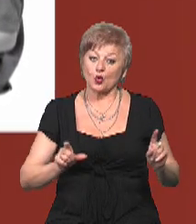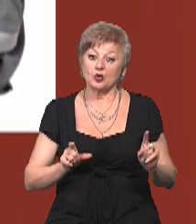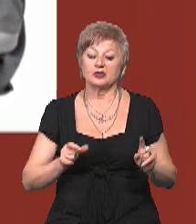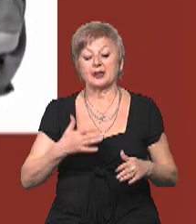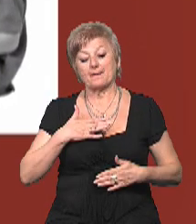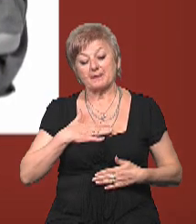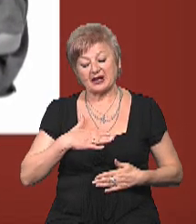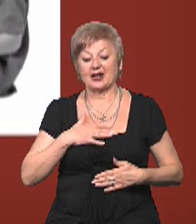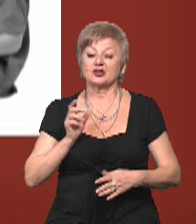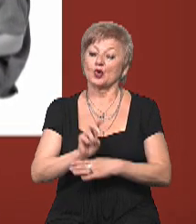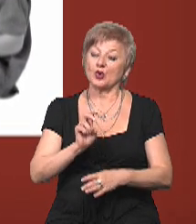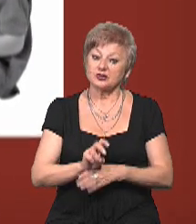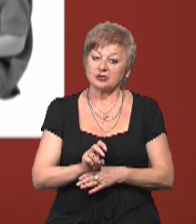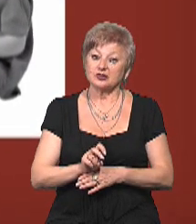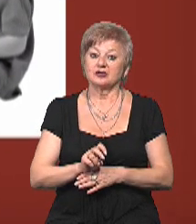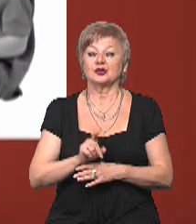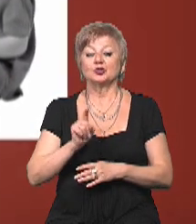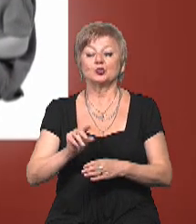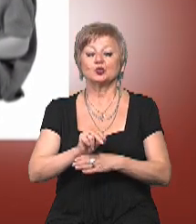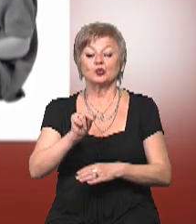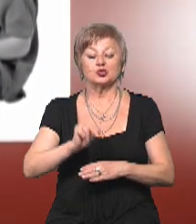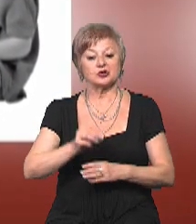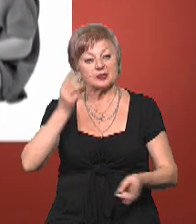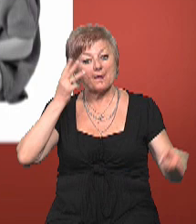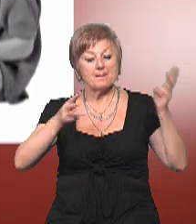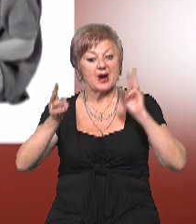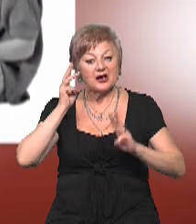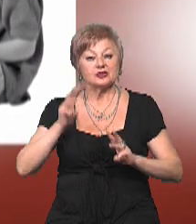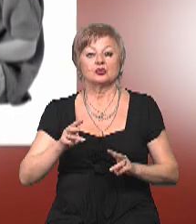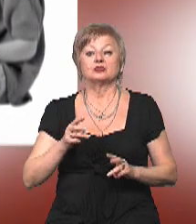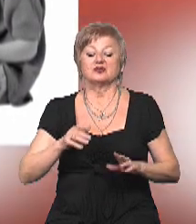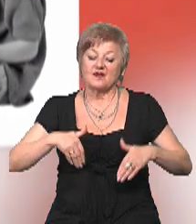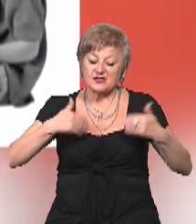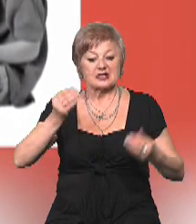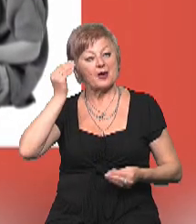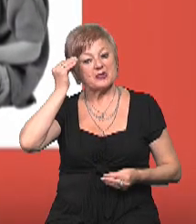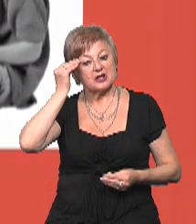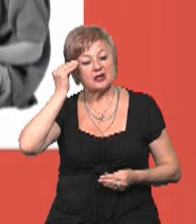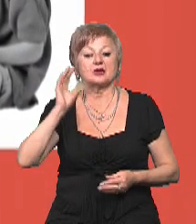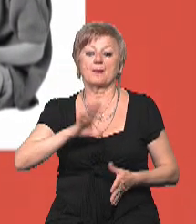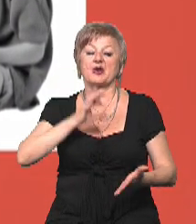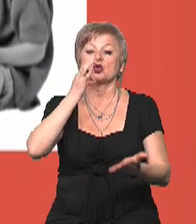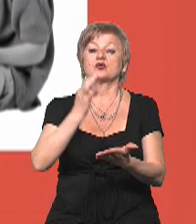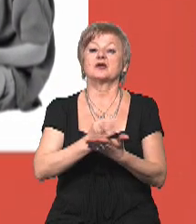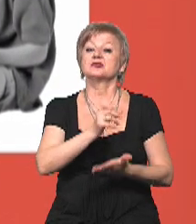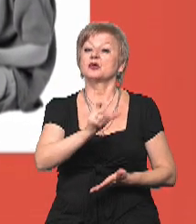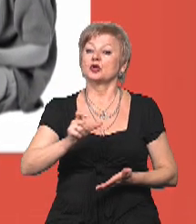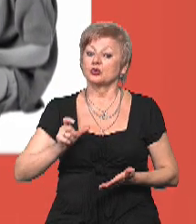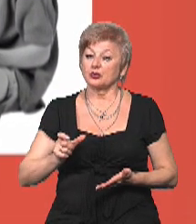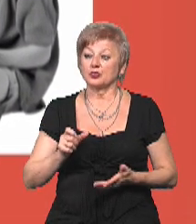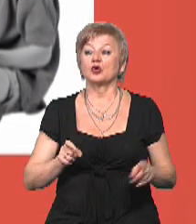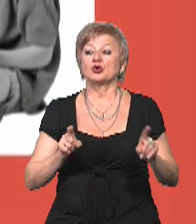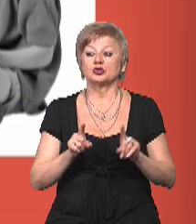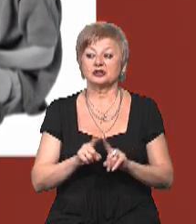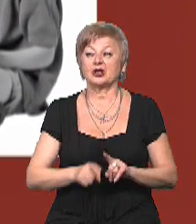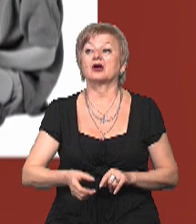ходити. Тут вчать критично мислити, не боятись висловлювати свою власну думку та бути відповідальними громадянами. Водночас батькам